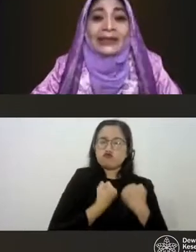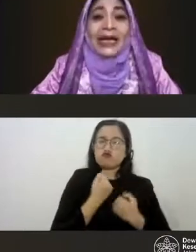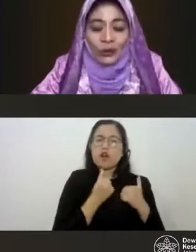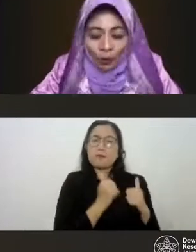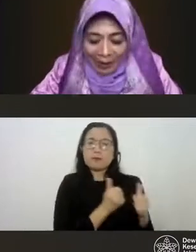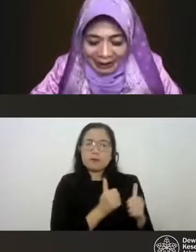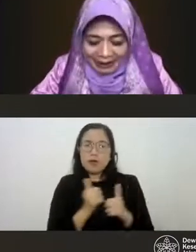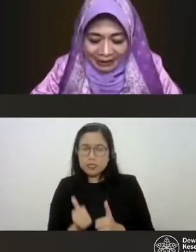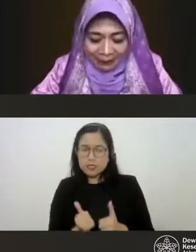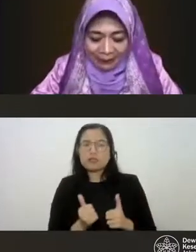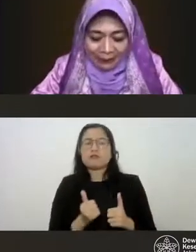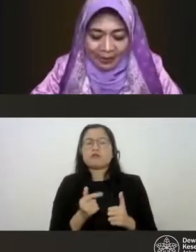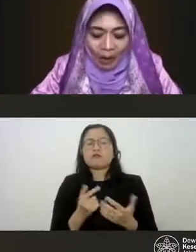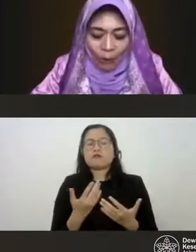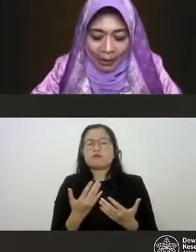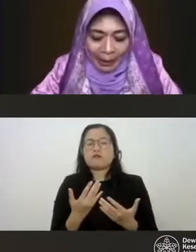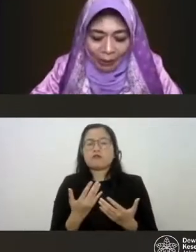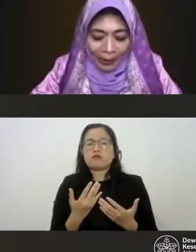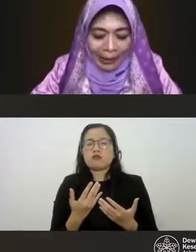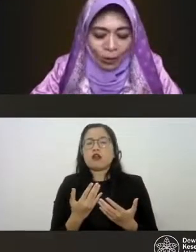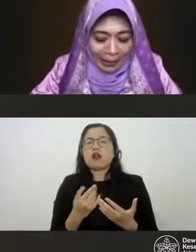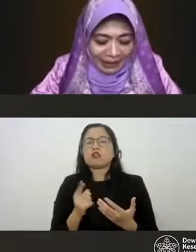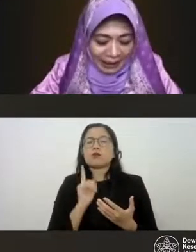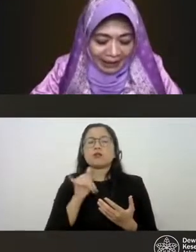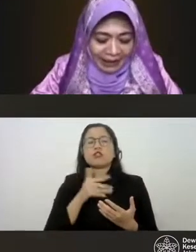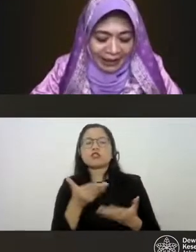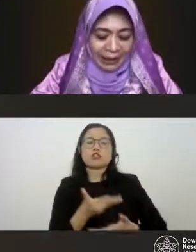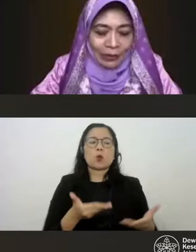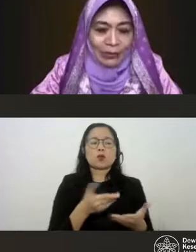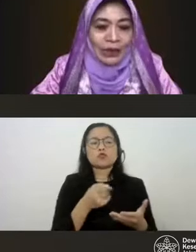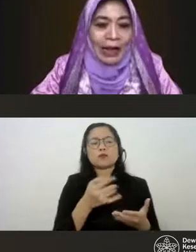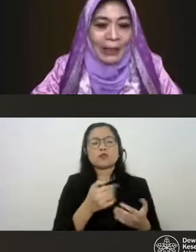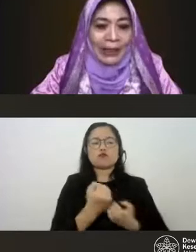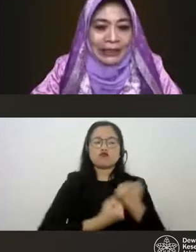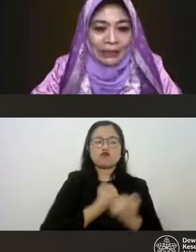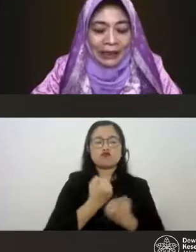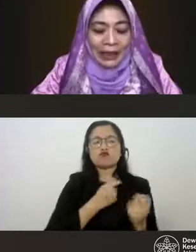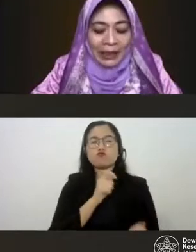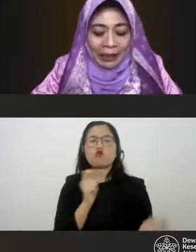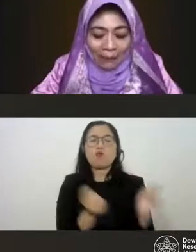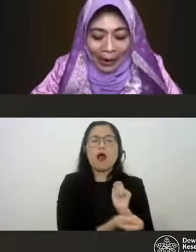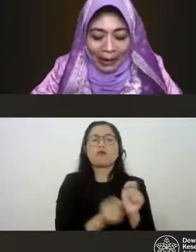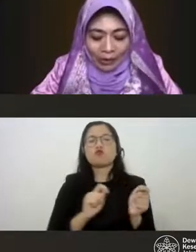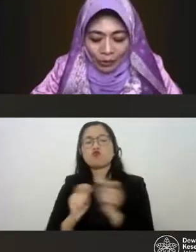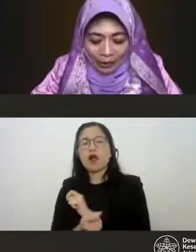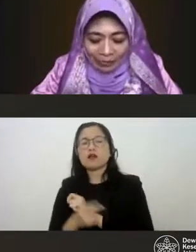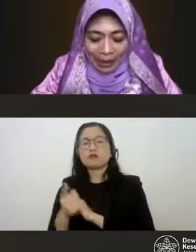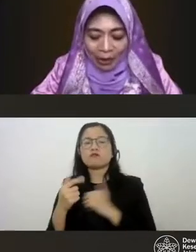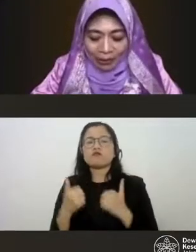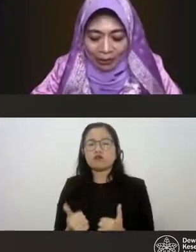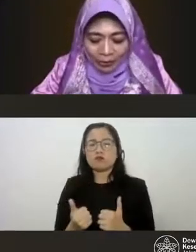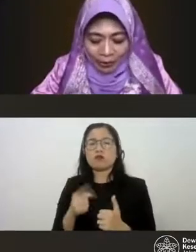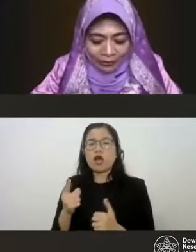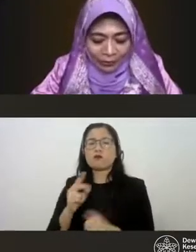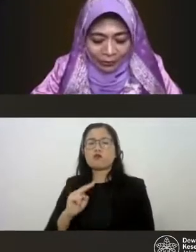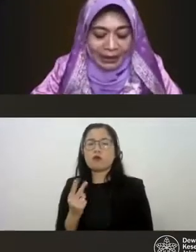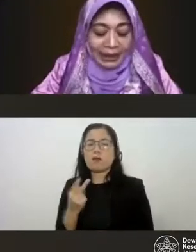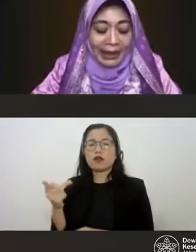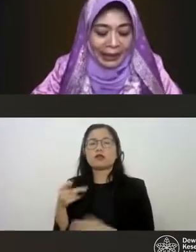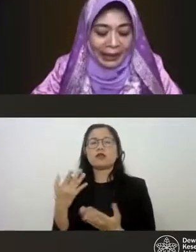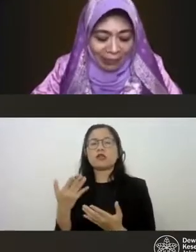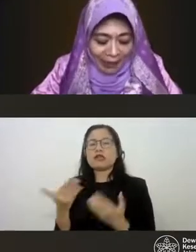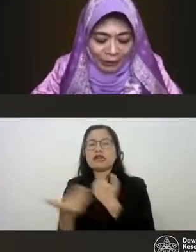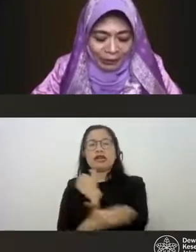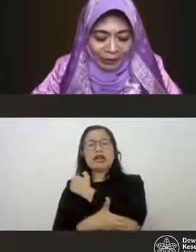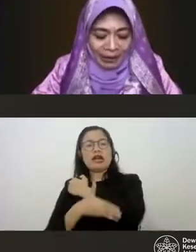upaya-upaya transformasi, ya upaya-upaya humanisasi sehingga terwujud apa yang disebut dengan balda thayyibah wa rabbun ghafur,